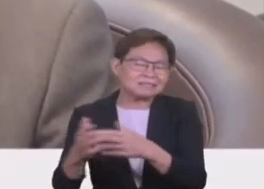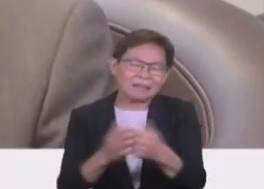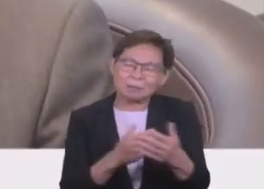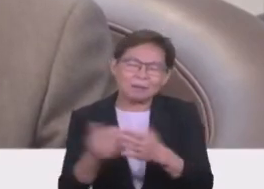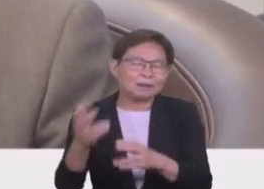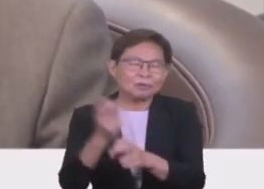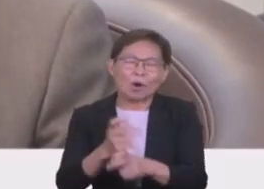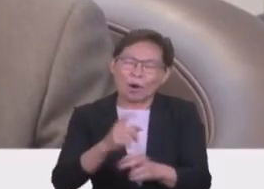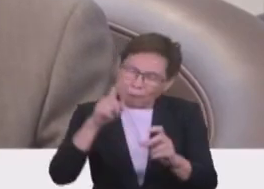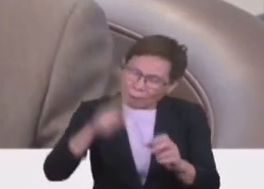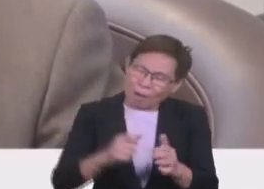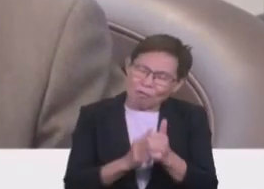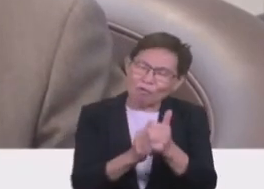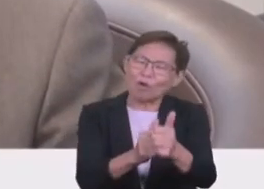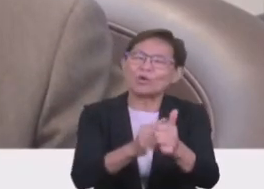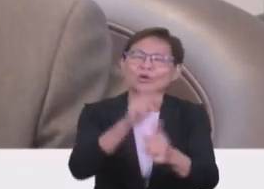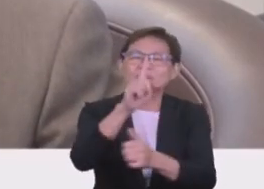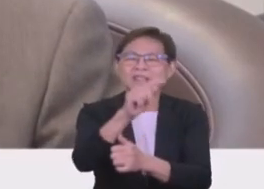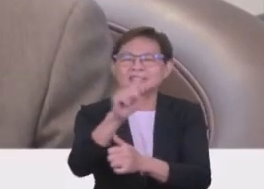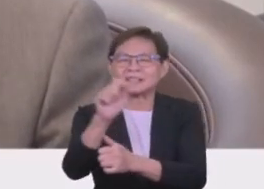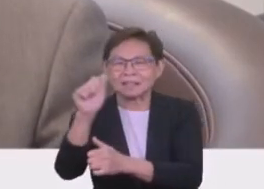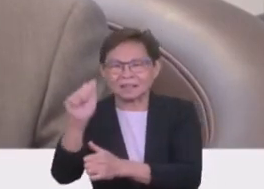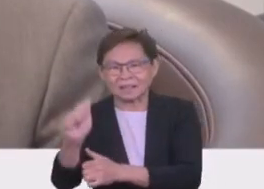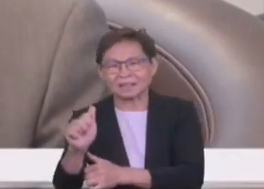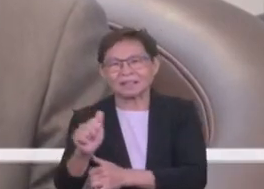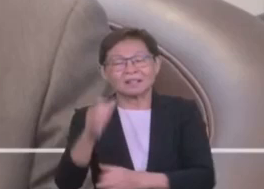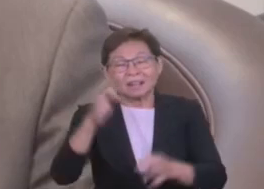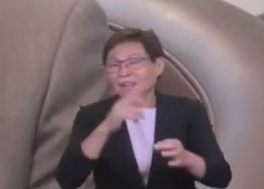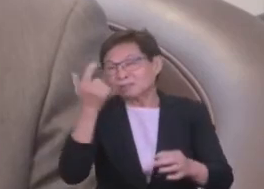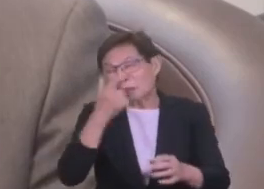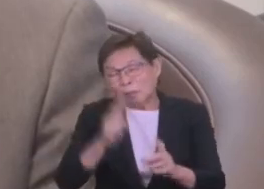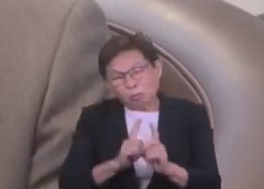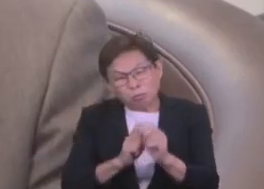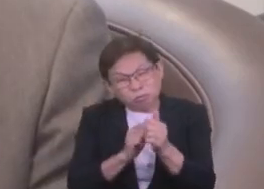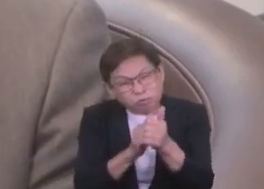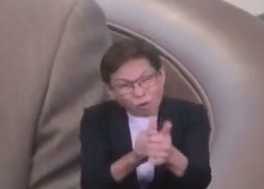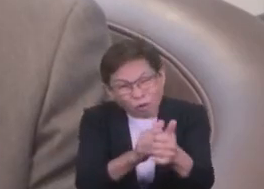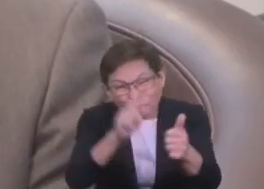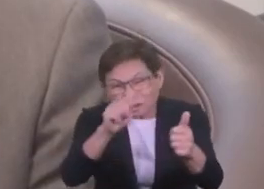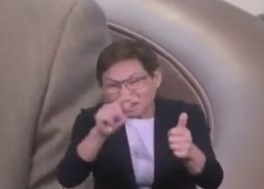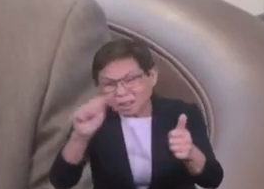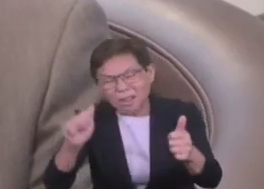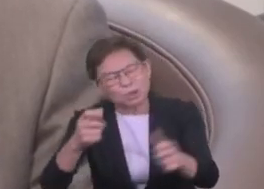tidak ada pematuhan, maka amat susah untuk kita mendapat